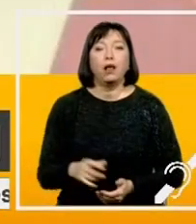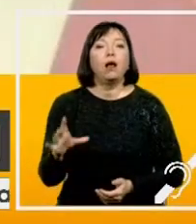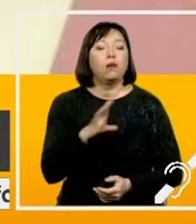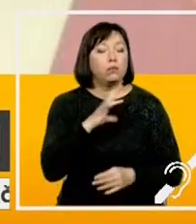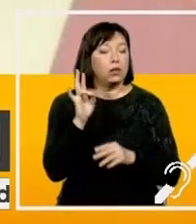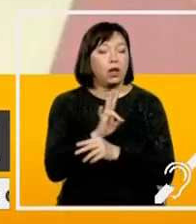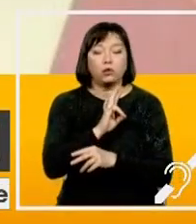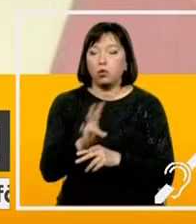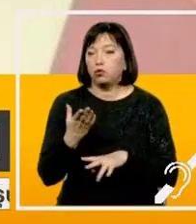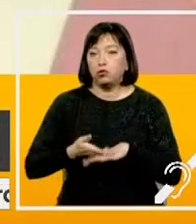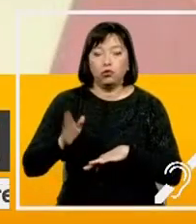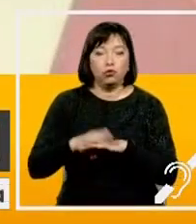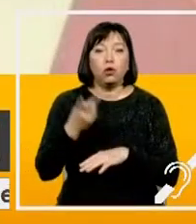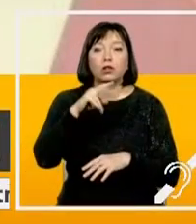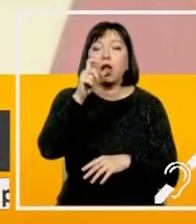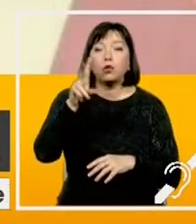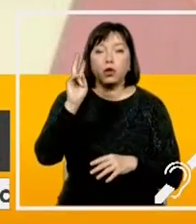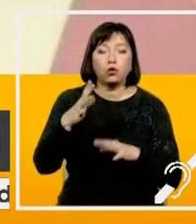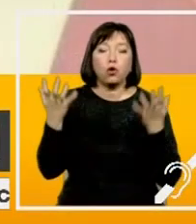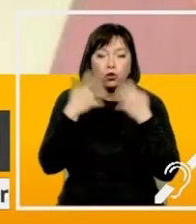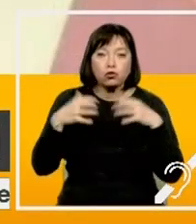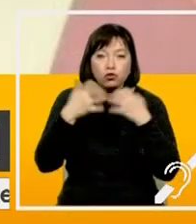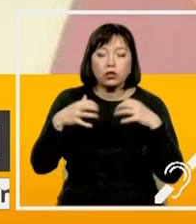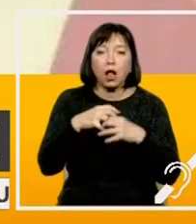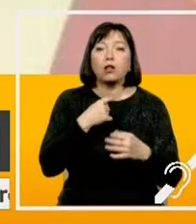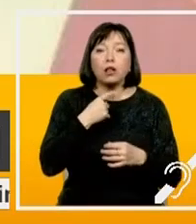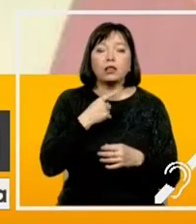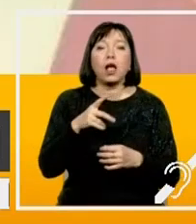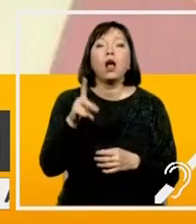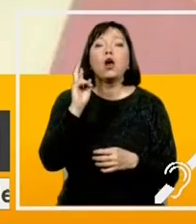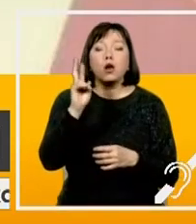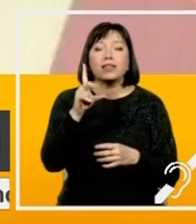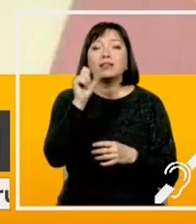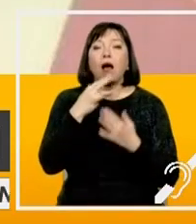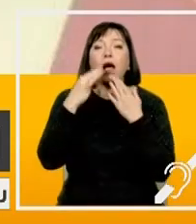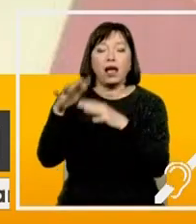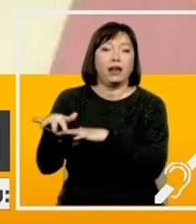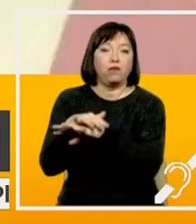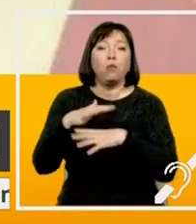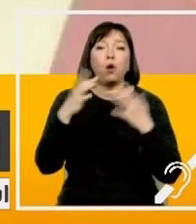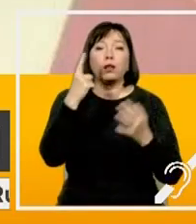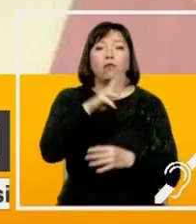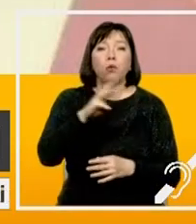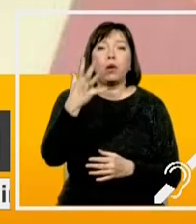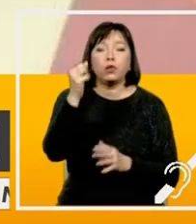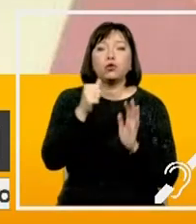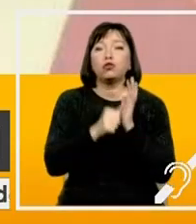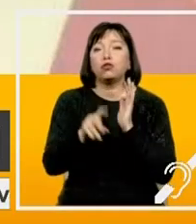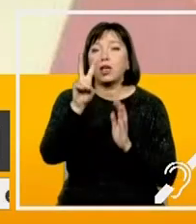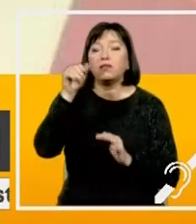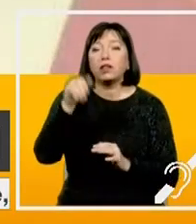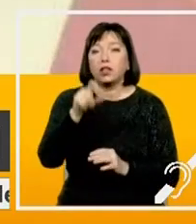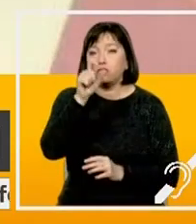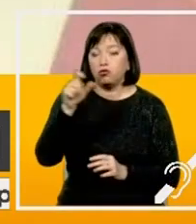A fost o noapte albă pentru cei care au numărat voturile pentru un parcurs european al Republicii Moldova. Peste 1.562.000